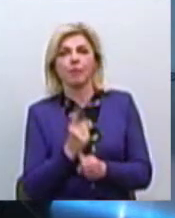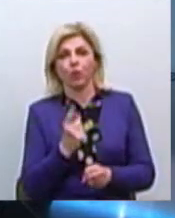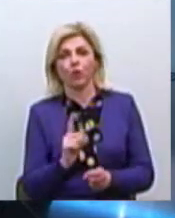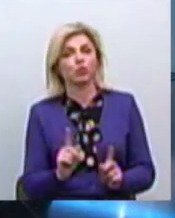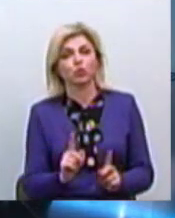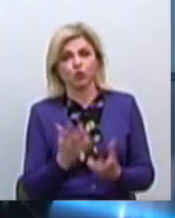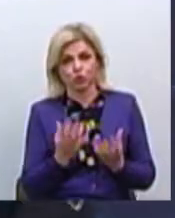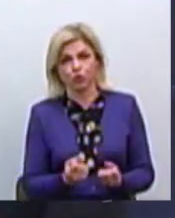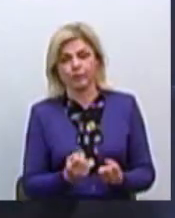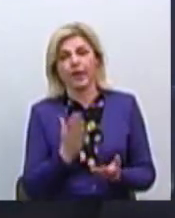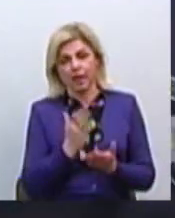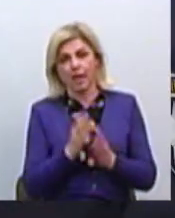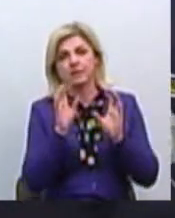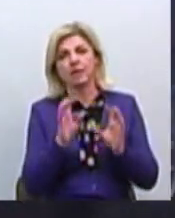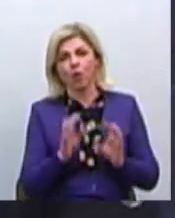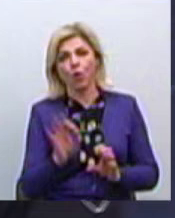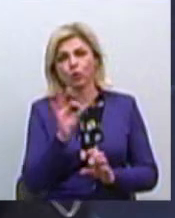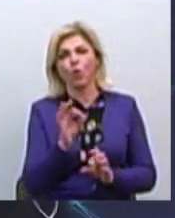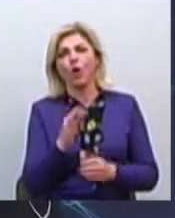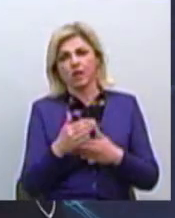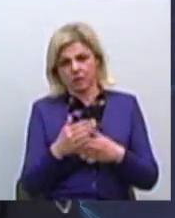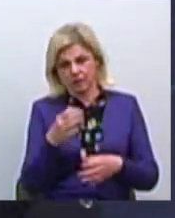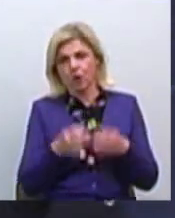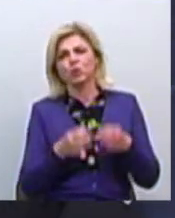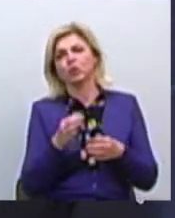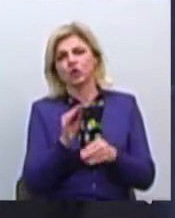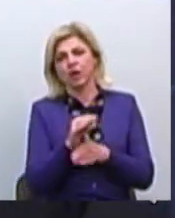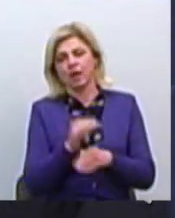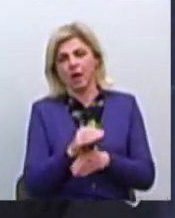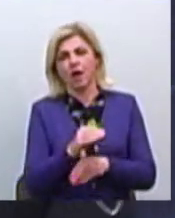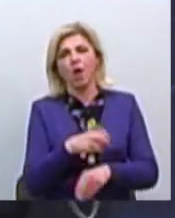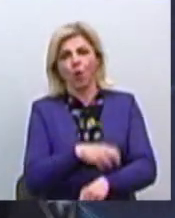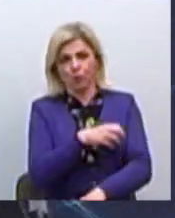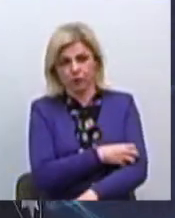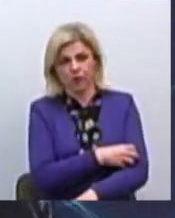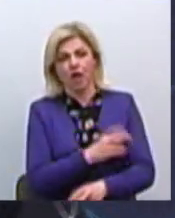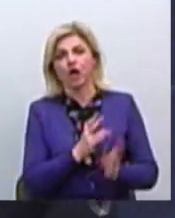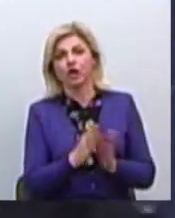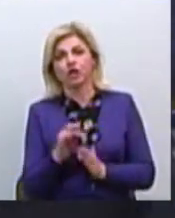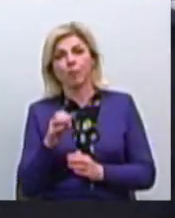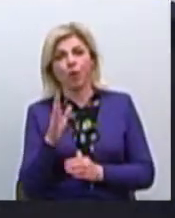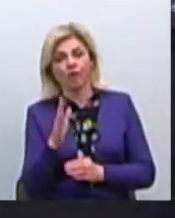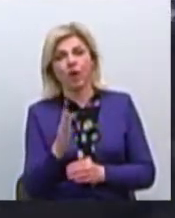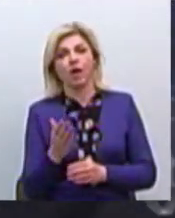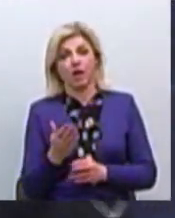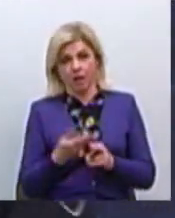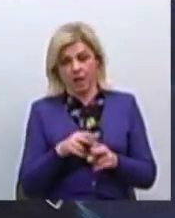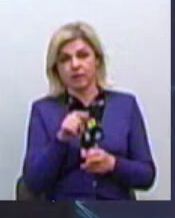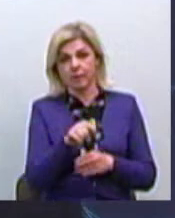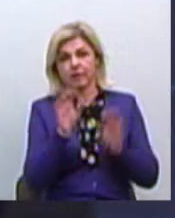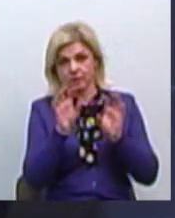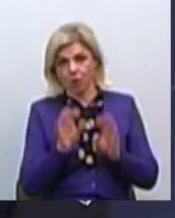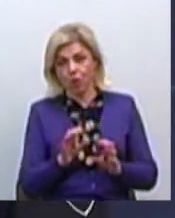Є закон України про засудження комуністичного та націонал-соціалістичного режимів, яким